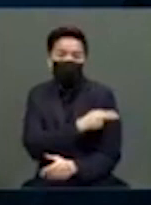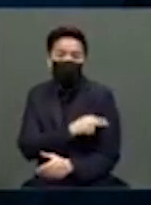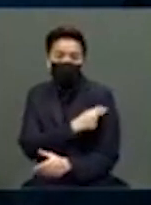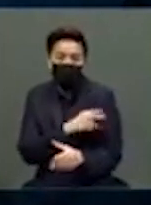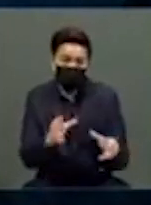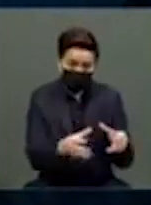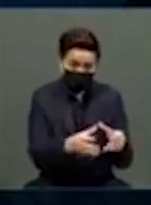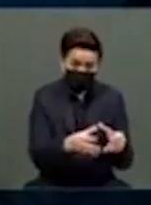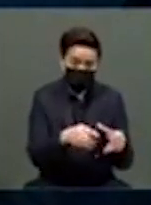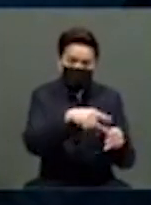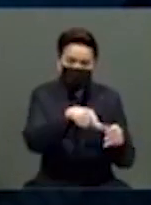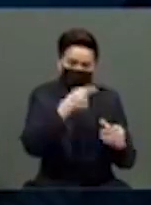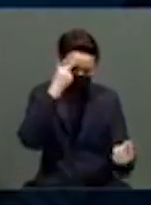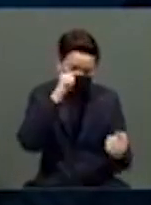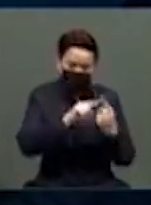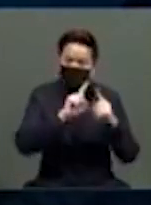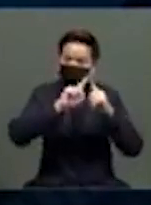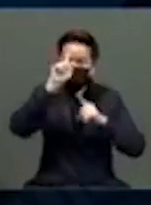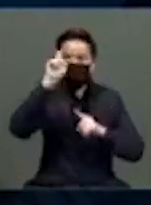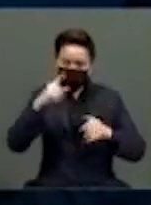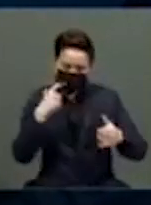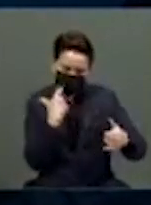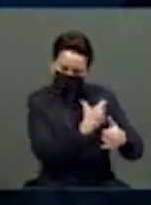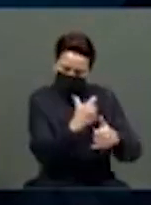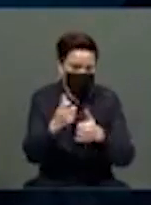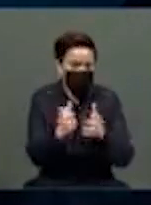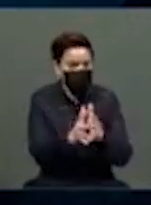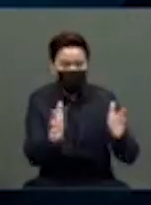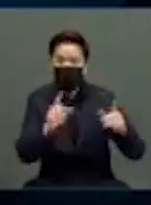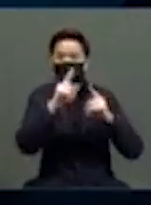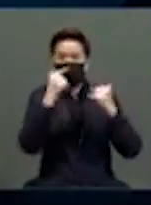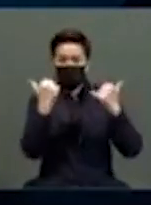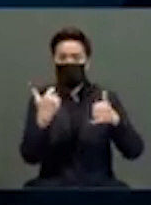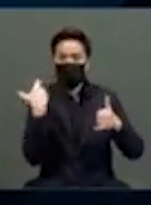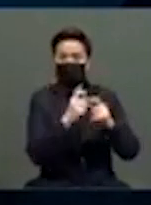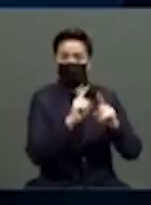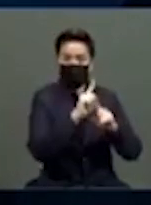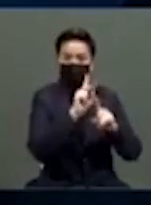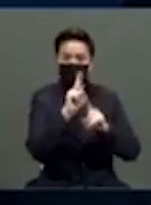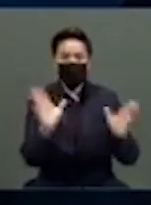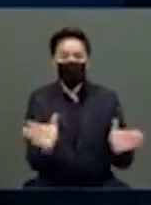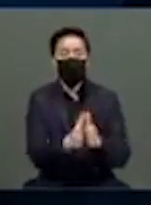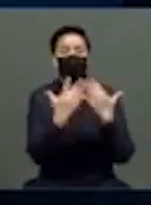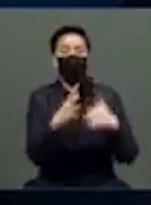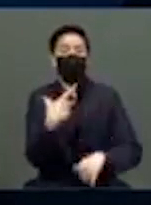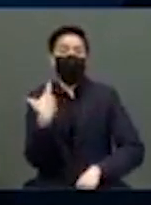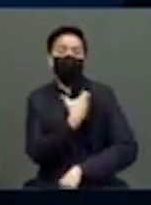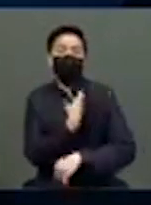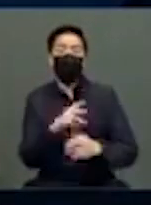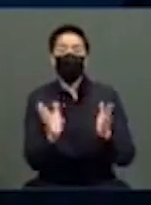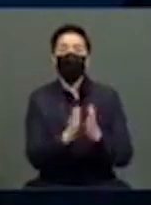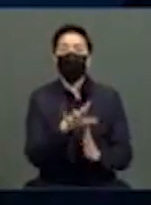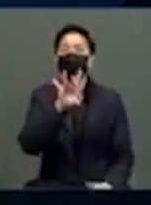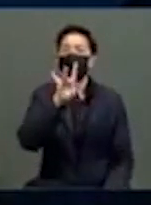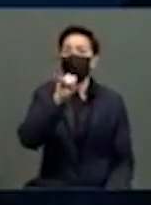และสาธารณสุขเป็นกลุ่มเป้าหมายแรกนะครับที่จะได้รับวัคซีนให้มากที่สุดตอนนี้เข็ม 1แถม 2รวมกันไปแล้วเนี่ยได้ประมาณ